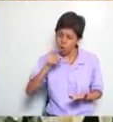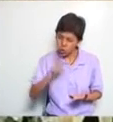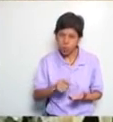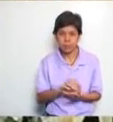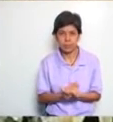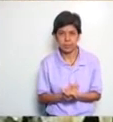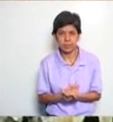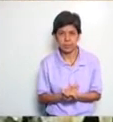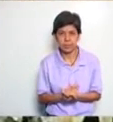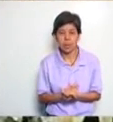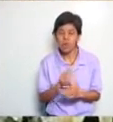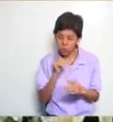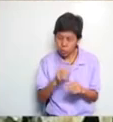ต้อง